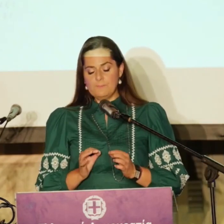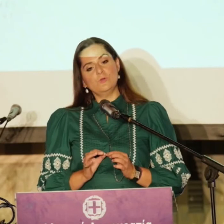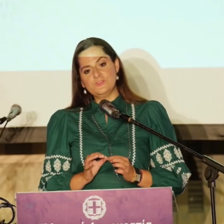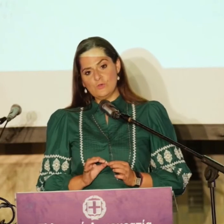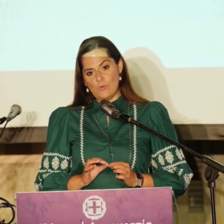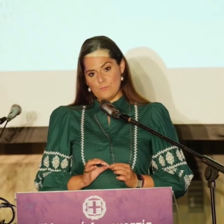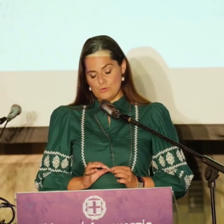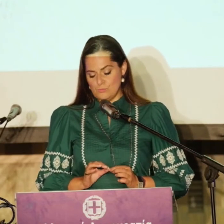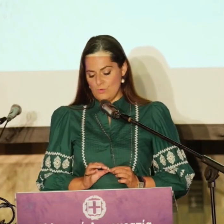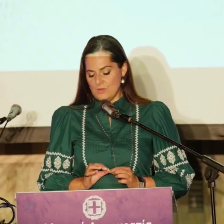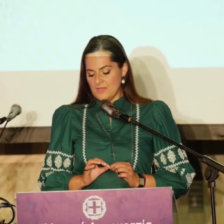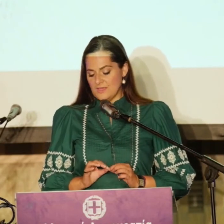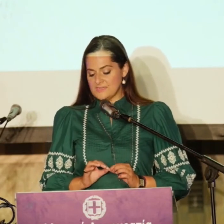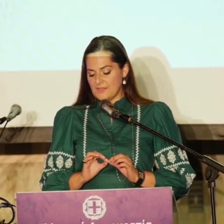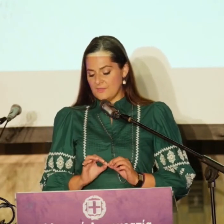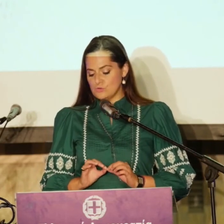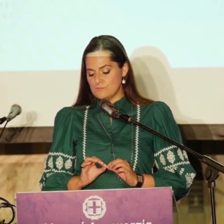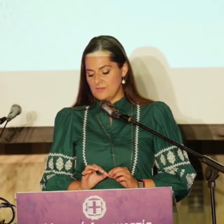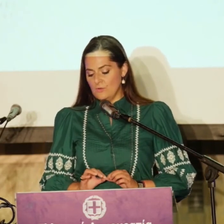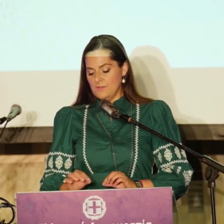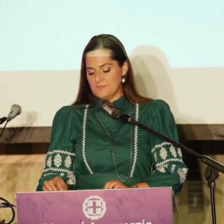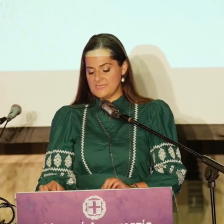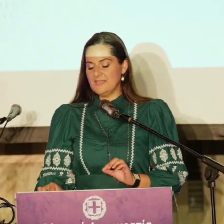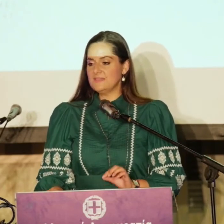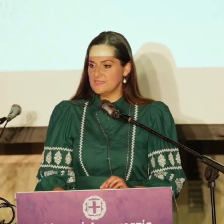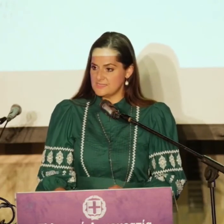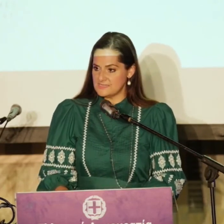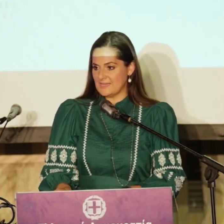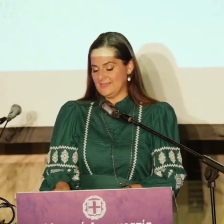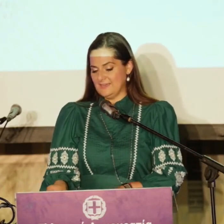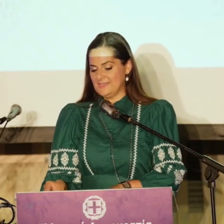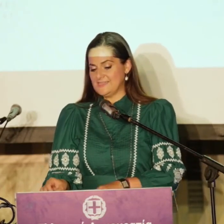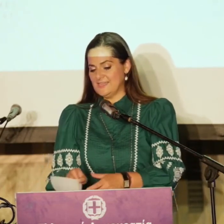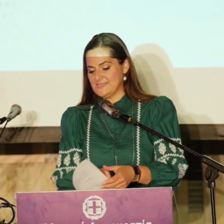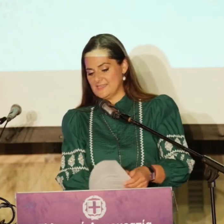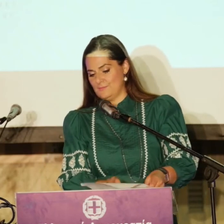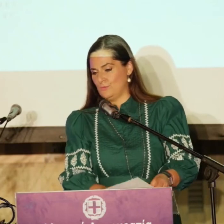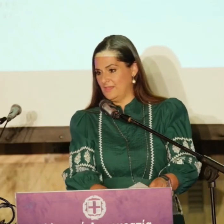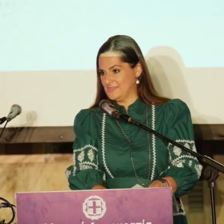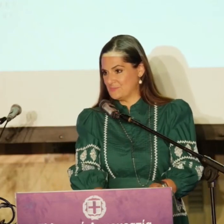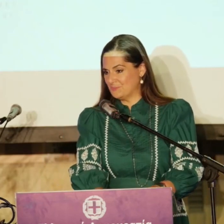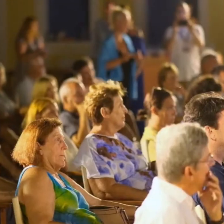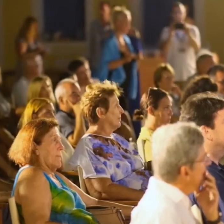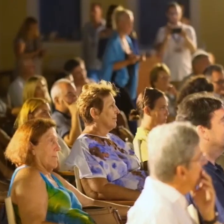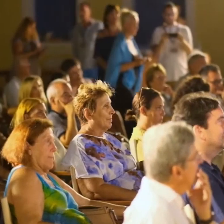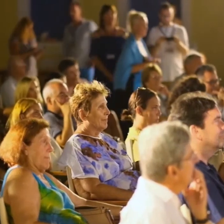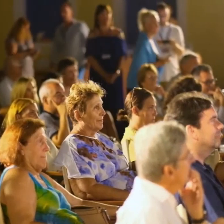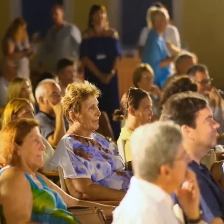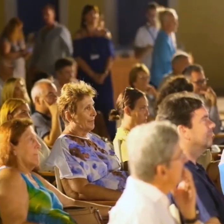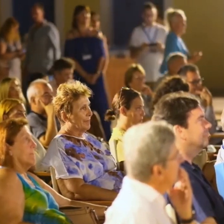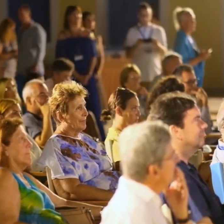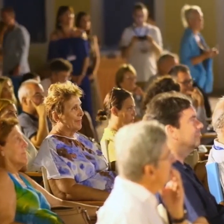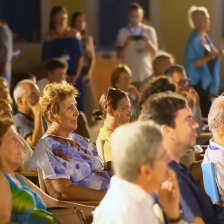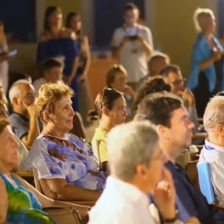διεθνή πολιτιστικό προορισμό και ένα σταθερό σημείο μιας ετήσιας καλλιτεχνικής συνάντησης και δημιουργίας. Στην